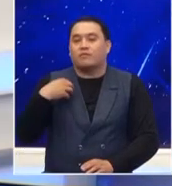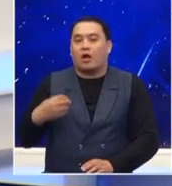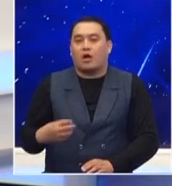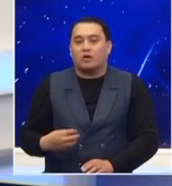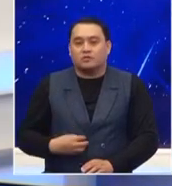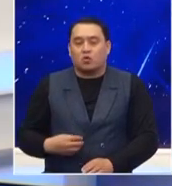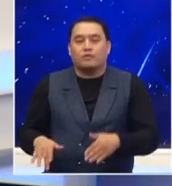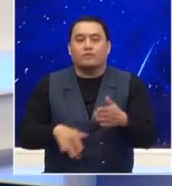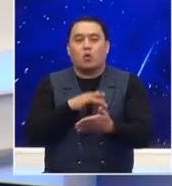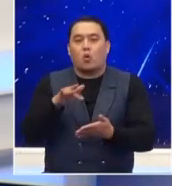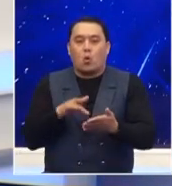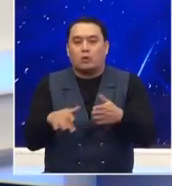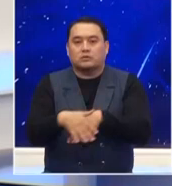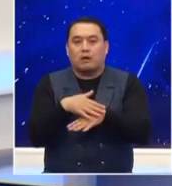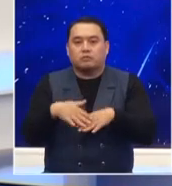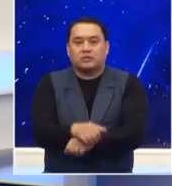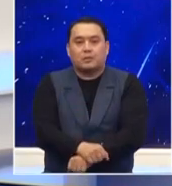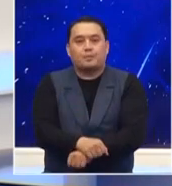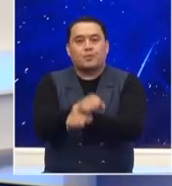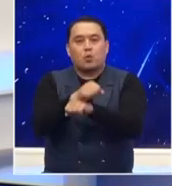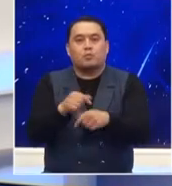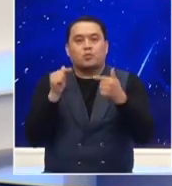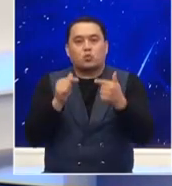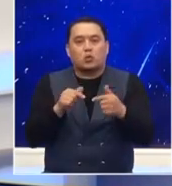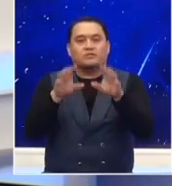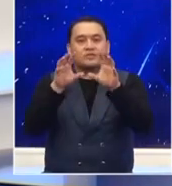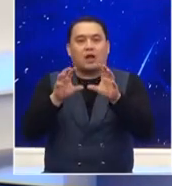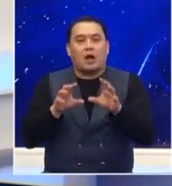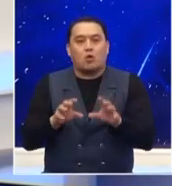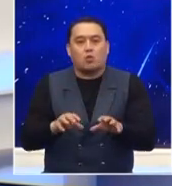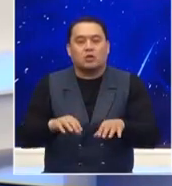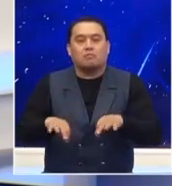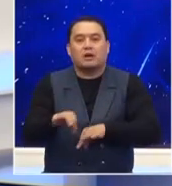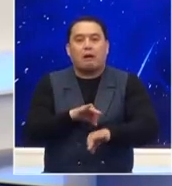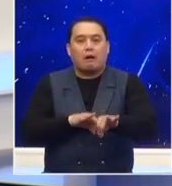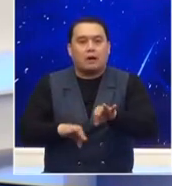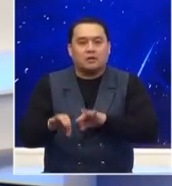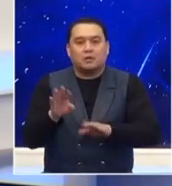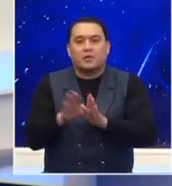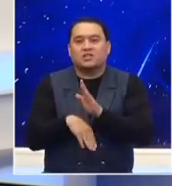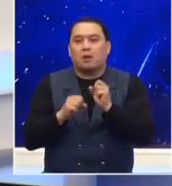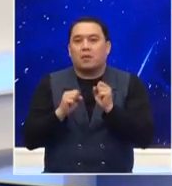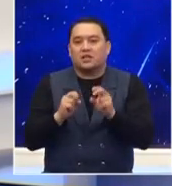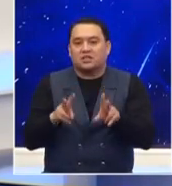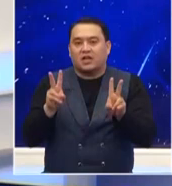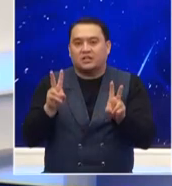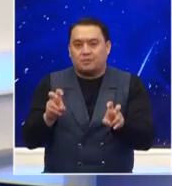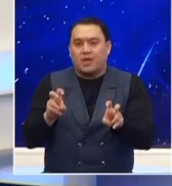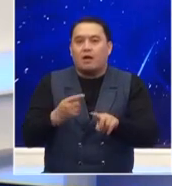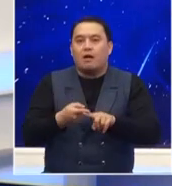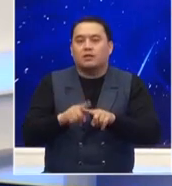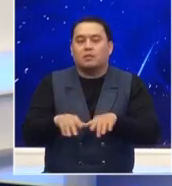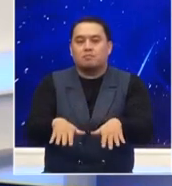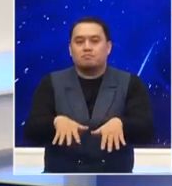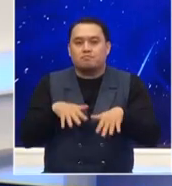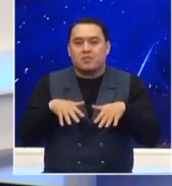французском Нанте прошла масштабная акция протеста против законопроекта о всеобъемлющей безопасности. Он был принят в первом чтении Нижней